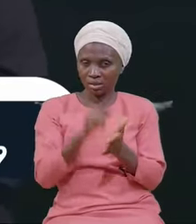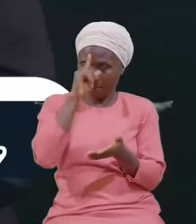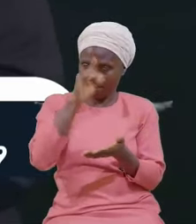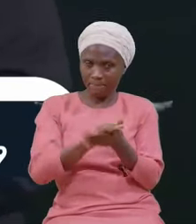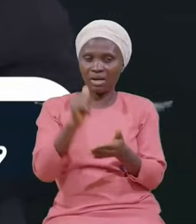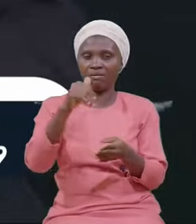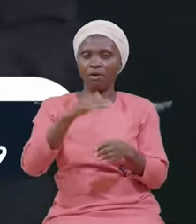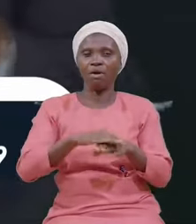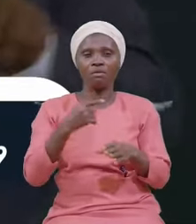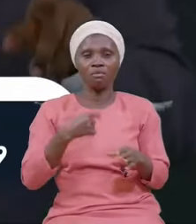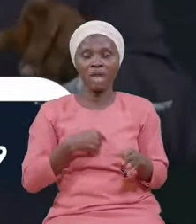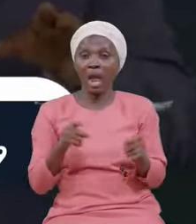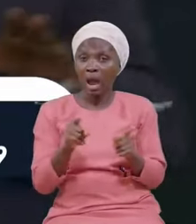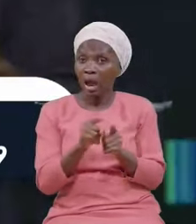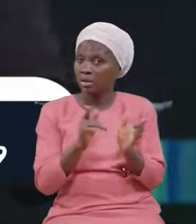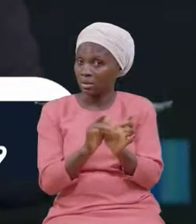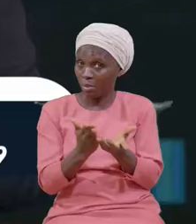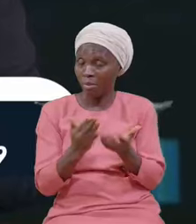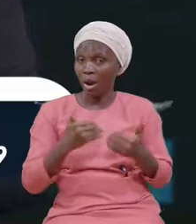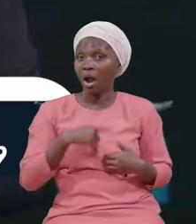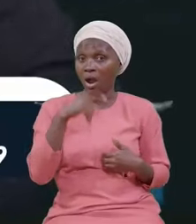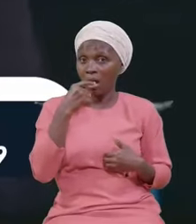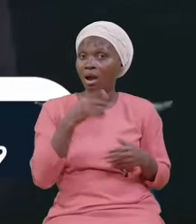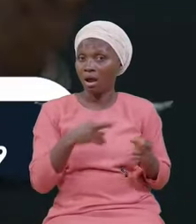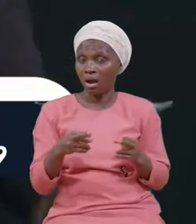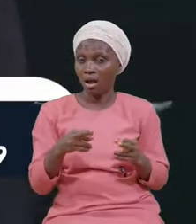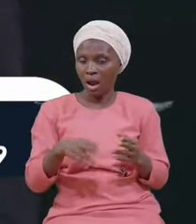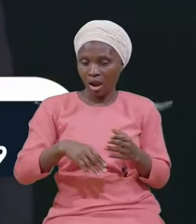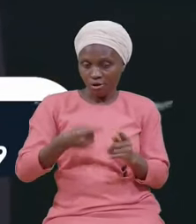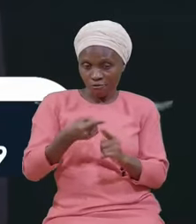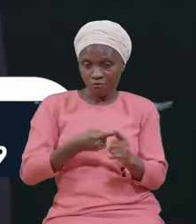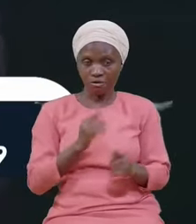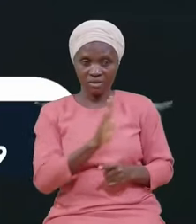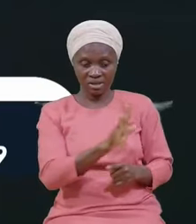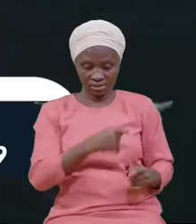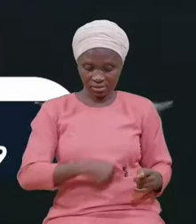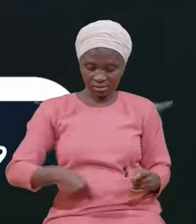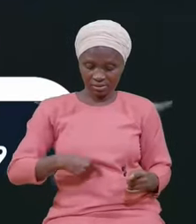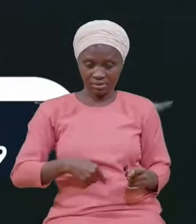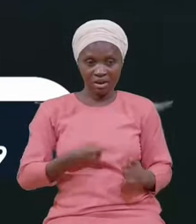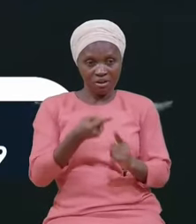d'eau vive couleront de son sein, comme dit l'Écriture.